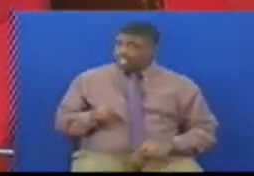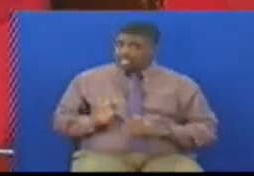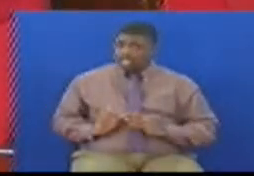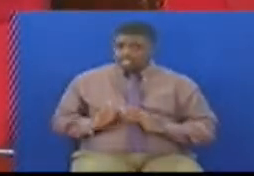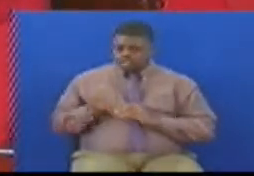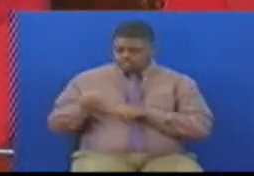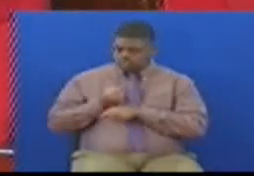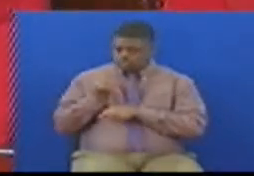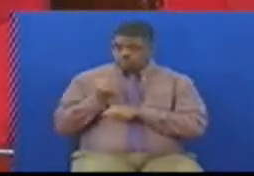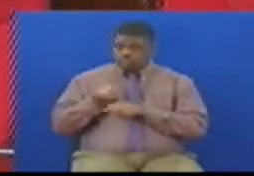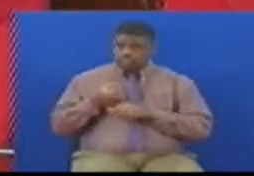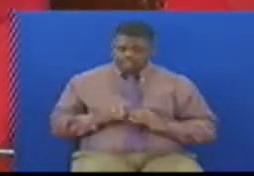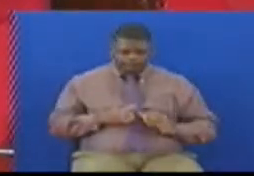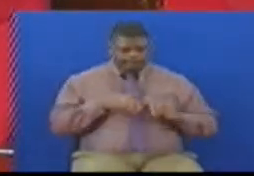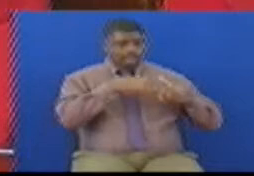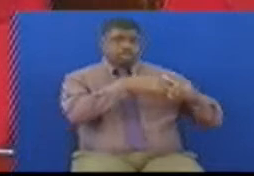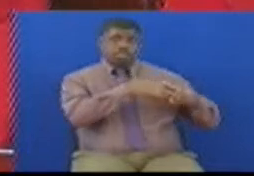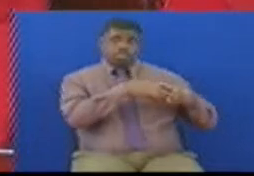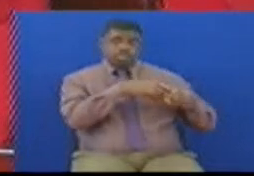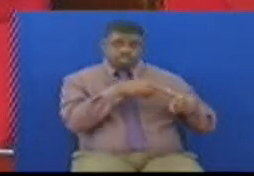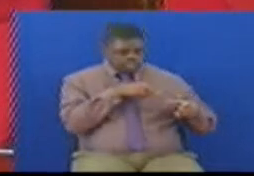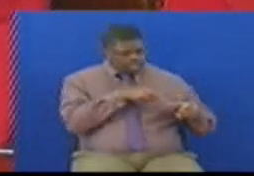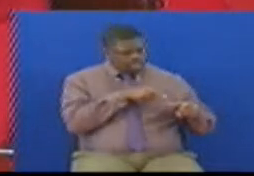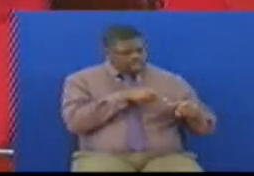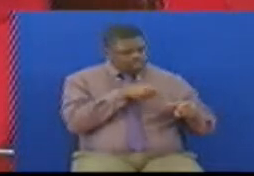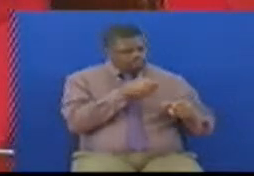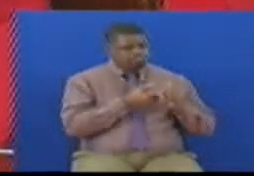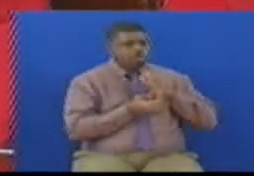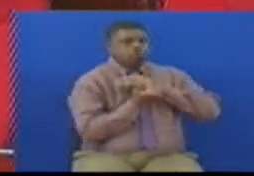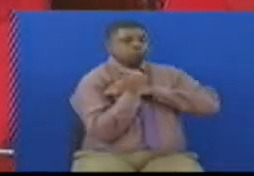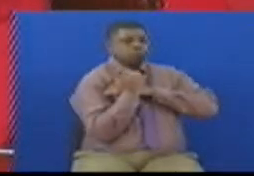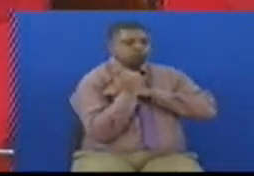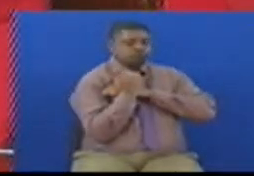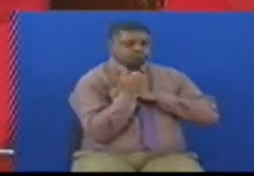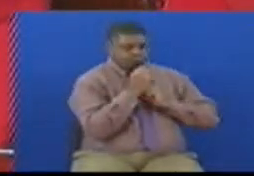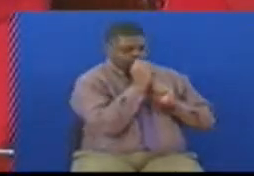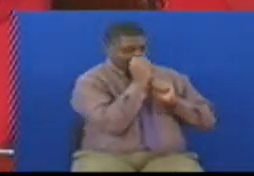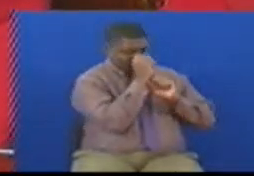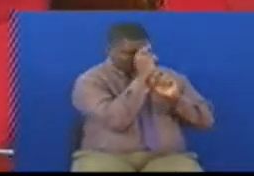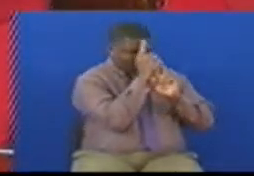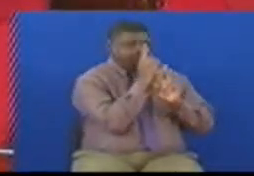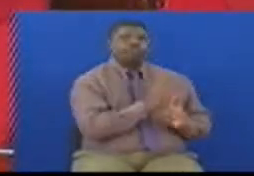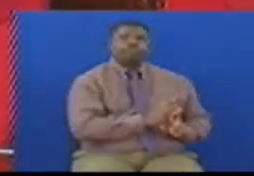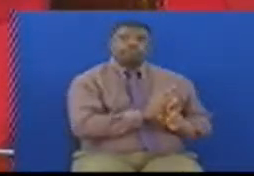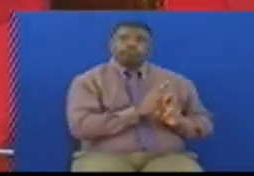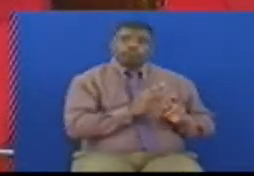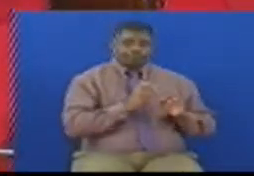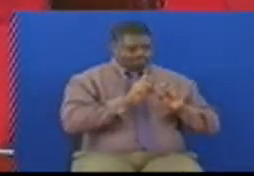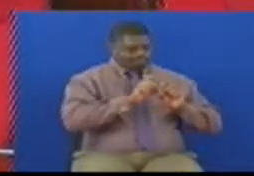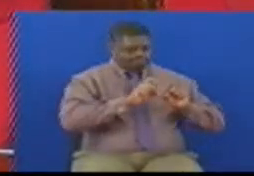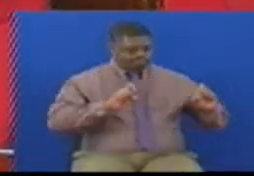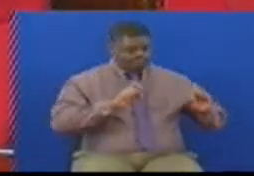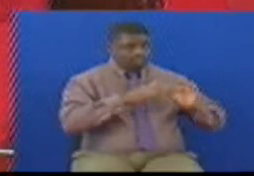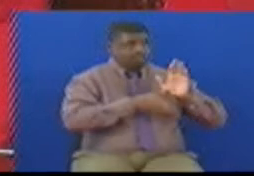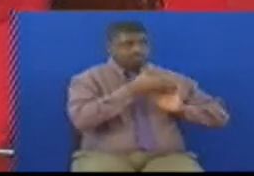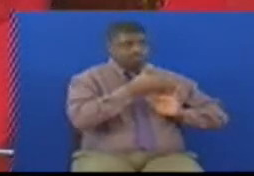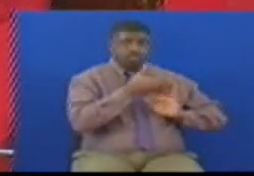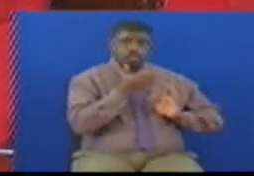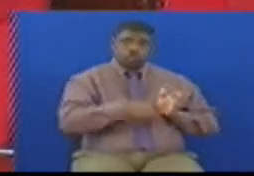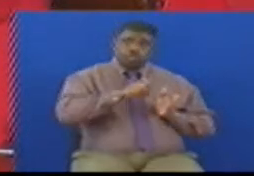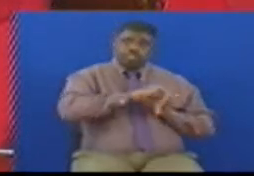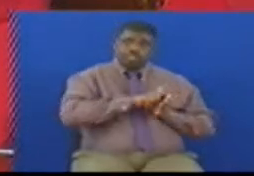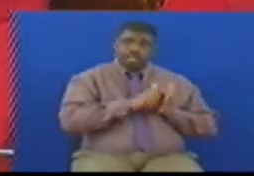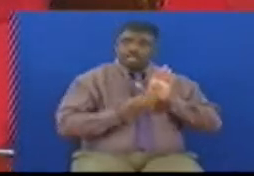bunge ya serikali zilizingatia majukumu yake iliyoainishwa katika kifungu cha 14 cha nyongeza ya 8 ya kanuni za kudumu za